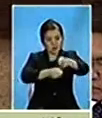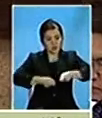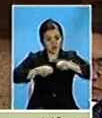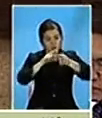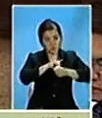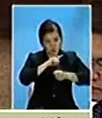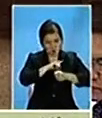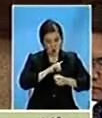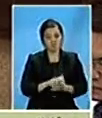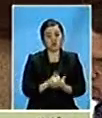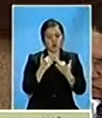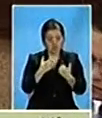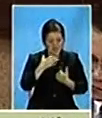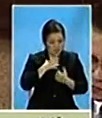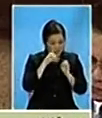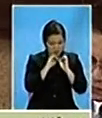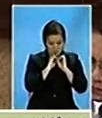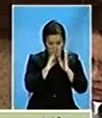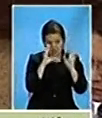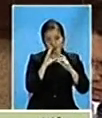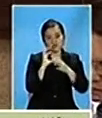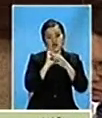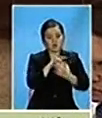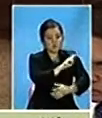ราะฉะนั้นเพื่อเกิดความชัดเจนแล้วก็มีความ